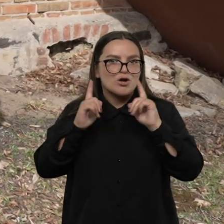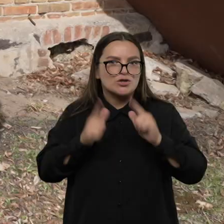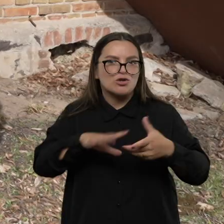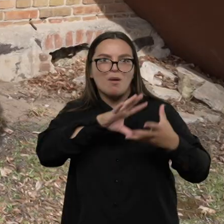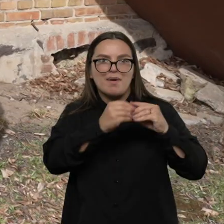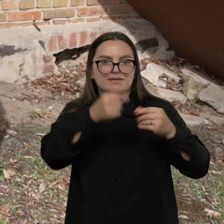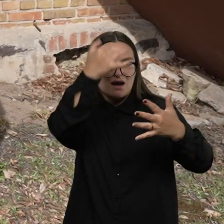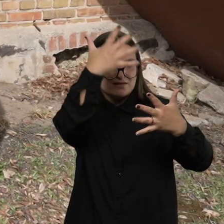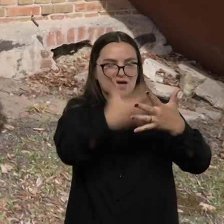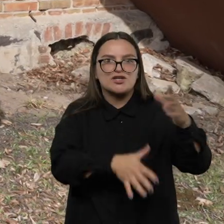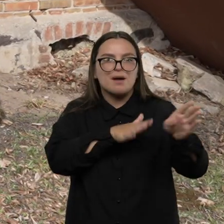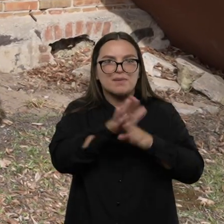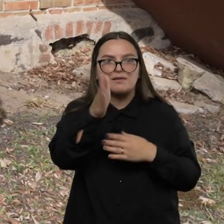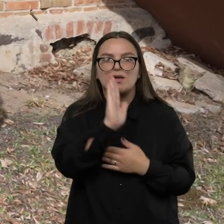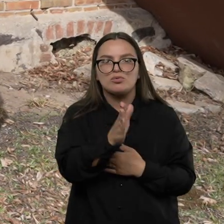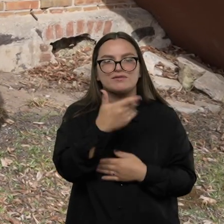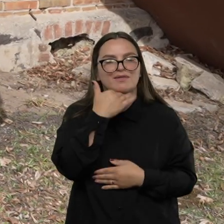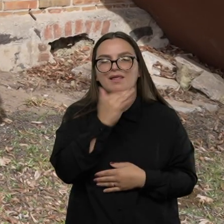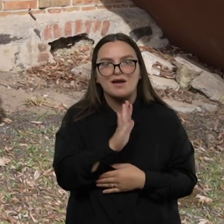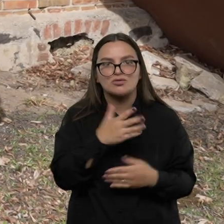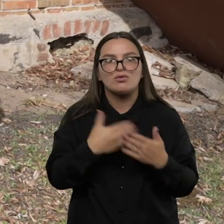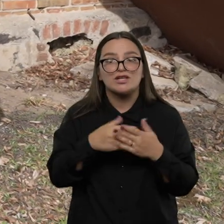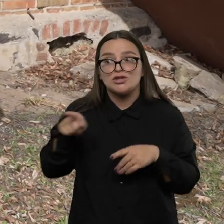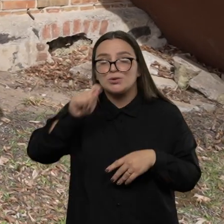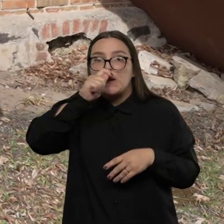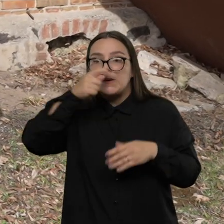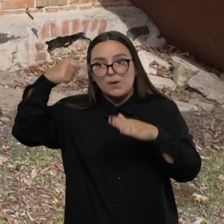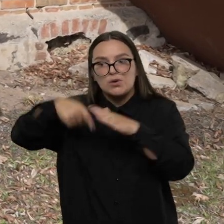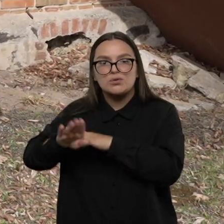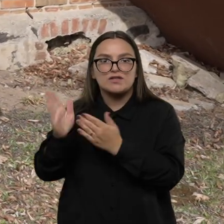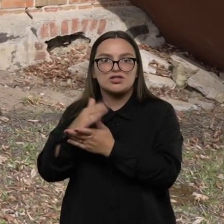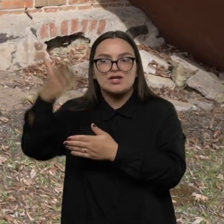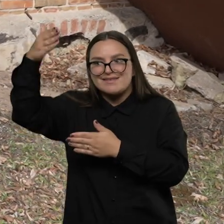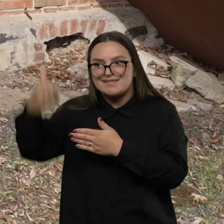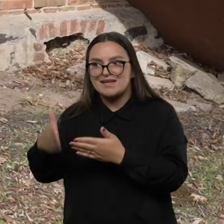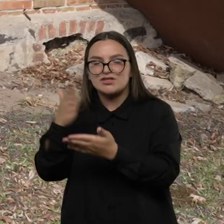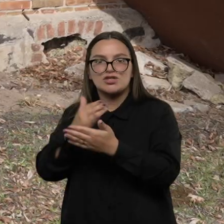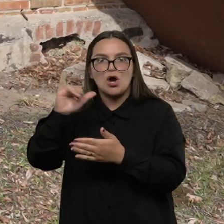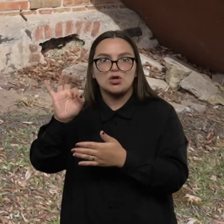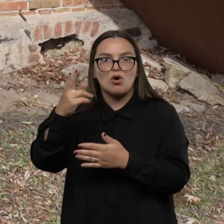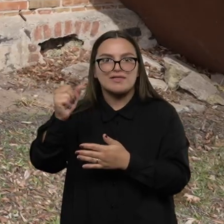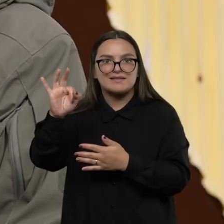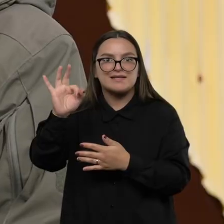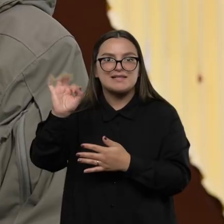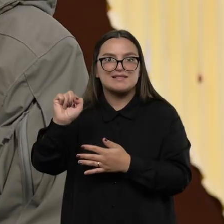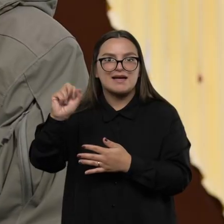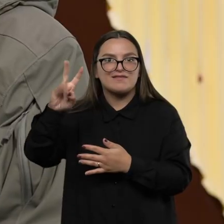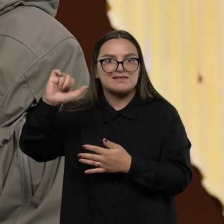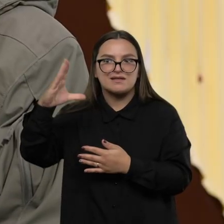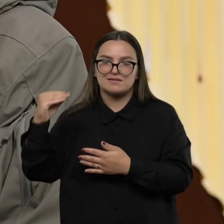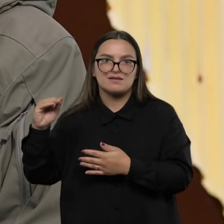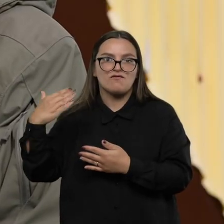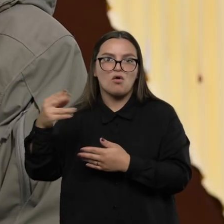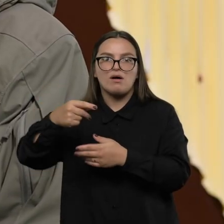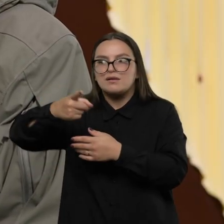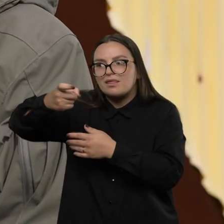turėsime išbaigtą sąrašą, nes ir šio rūsio sienoje yra išbrėžtas Jono Savicko parašas, tai yra Bolesiaus Savicko